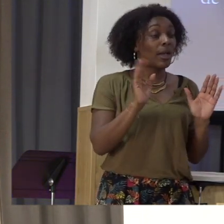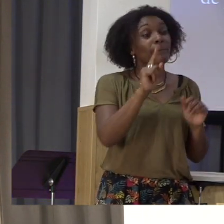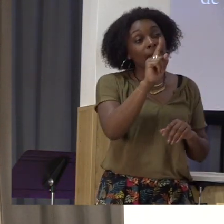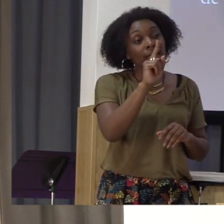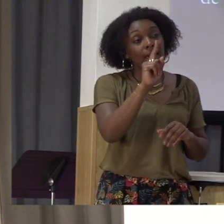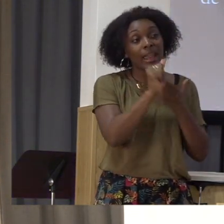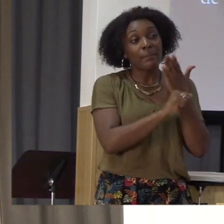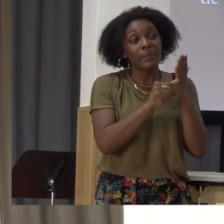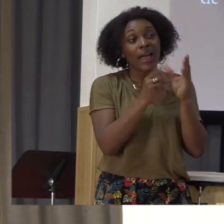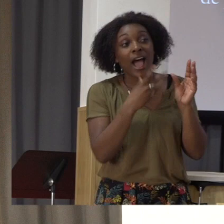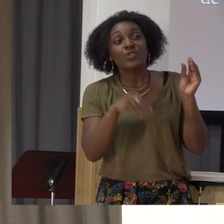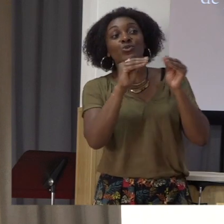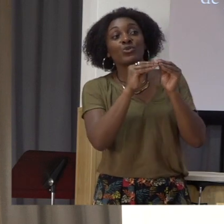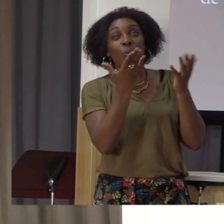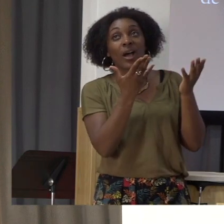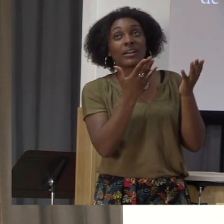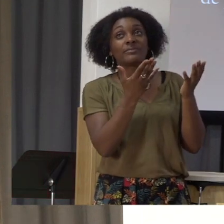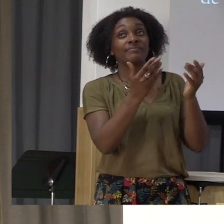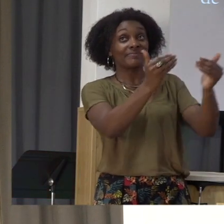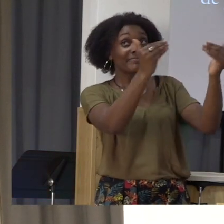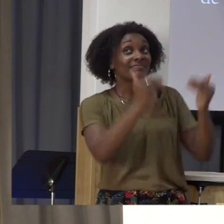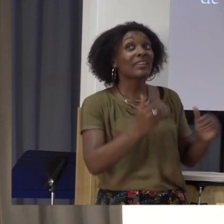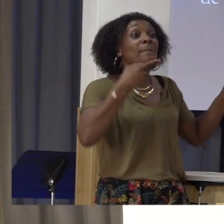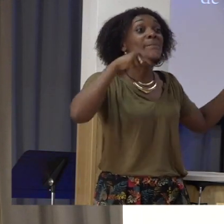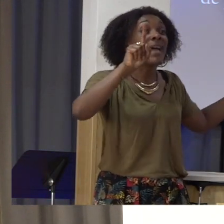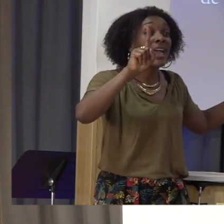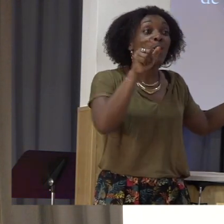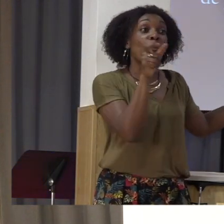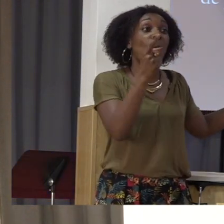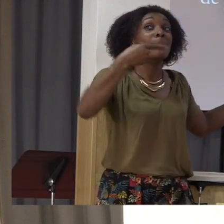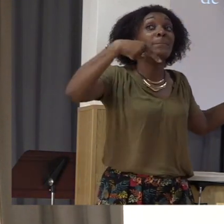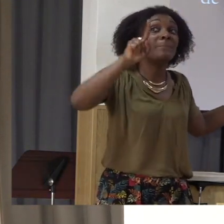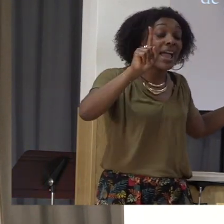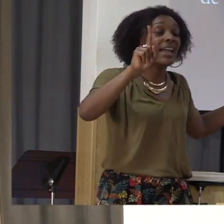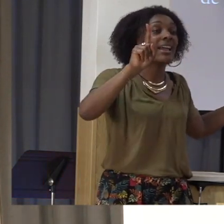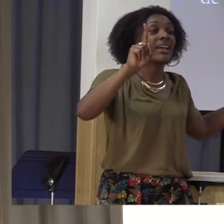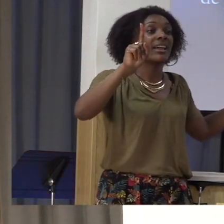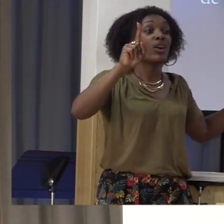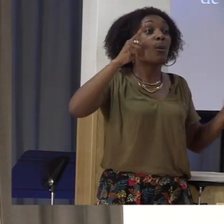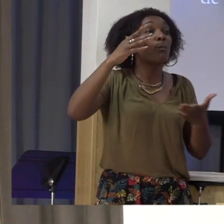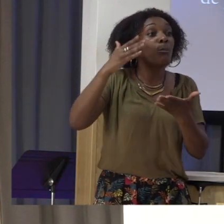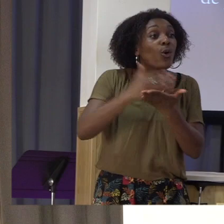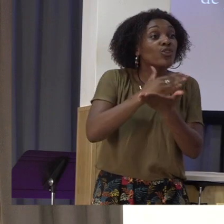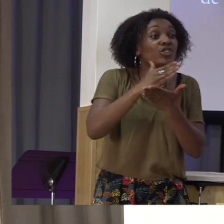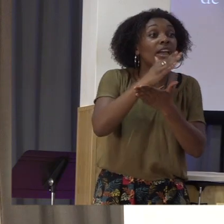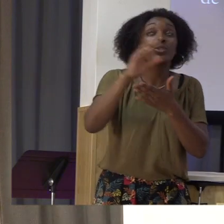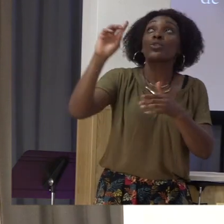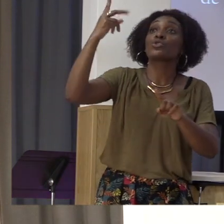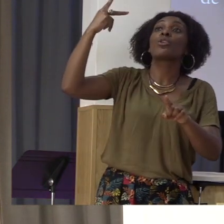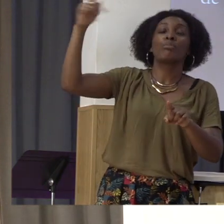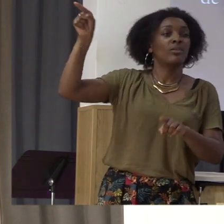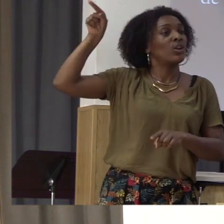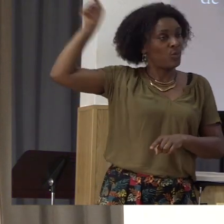Bible rajoute la partie suivante, c'est que, mais c'est le plan, le dessein, le projet de l'Éternel